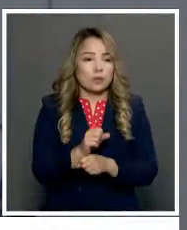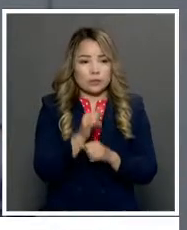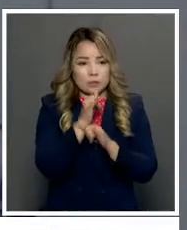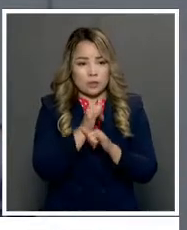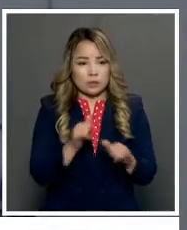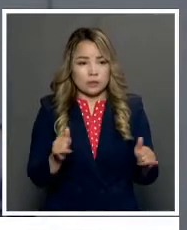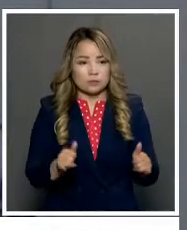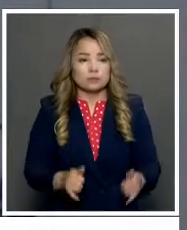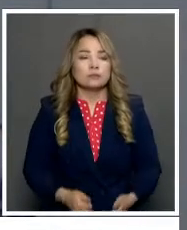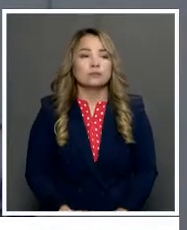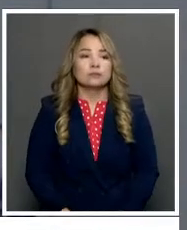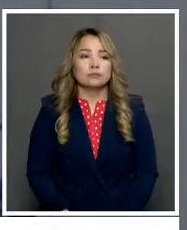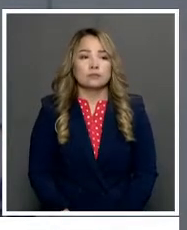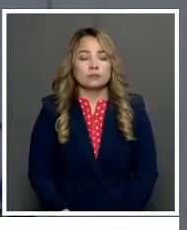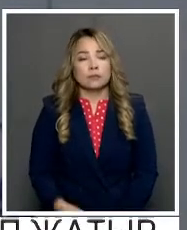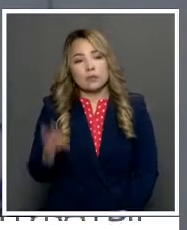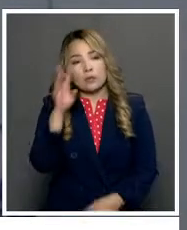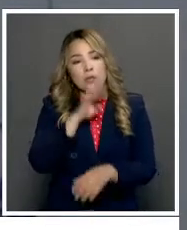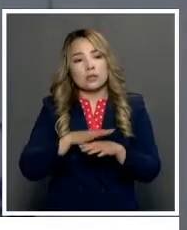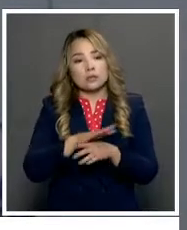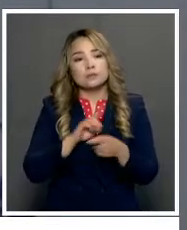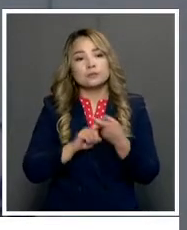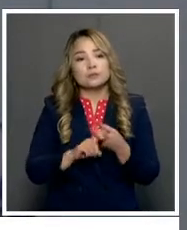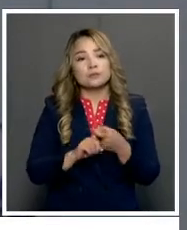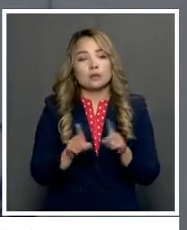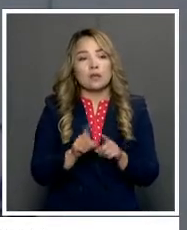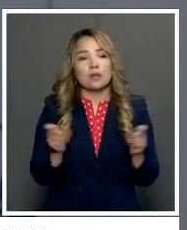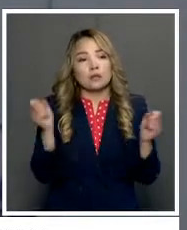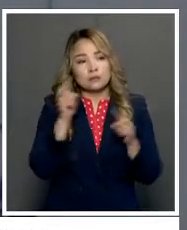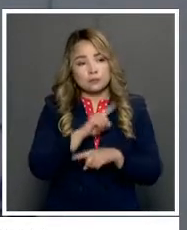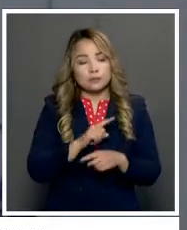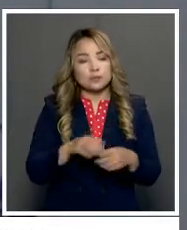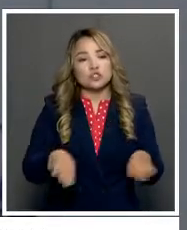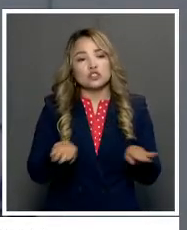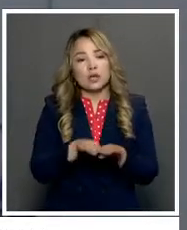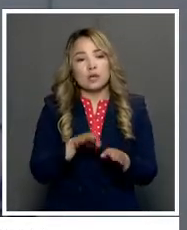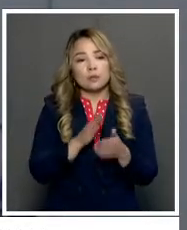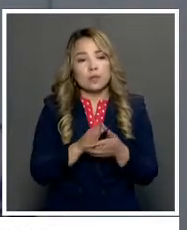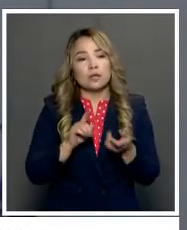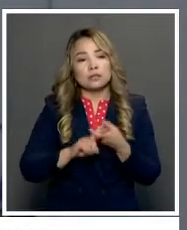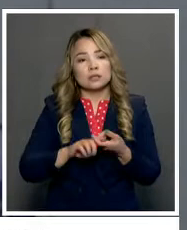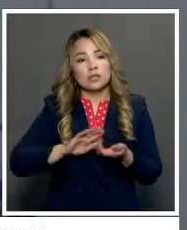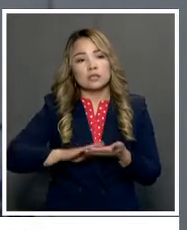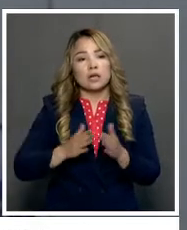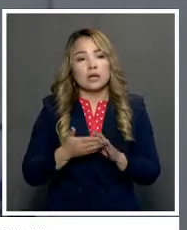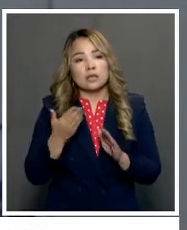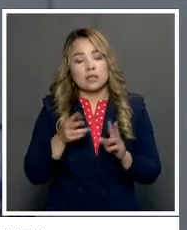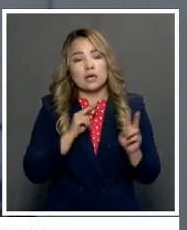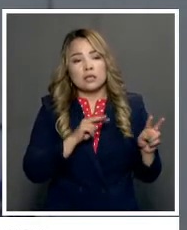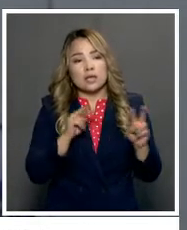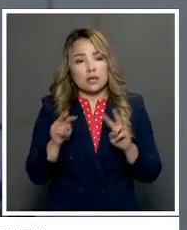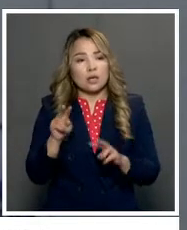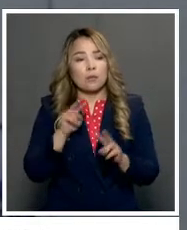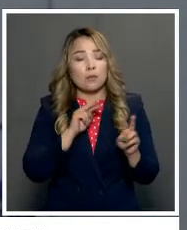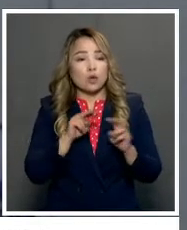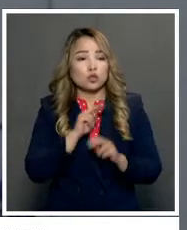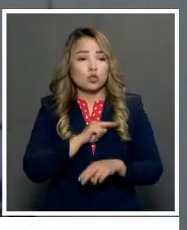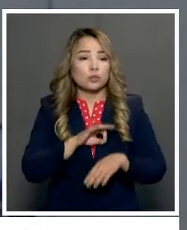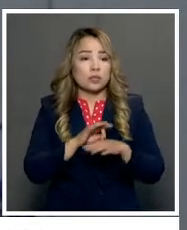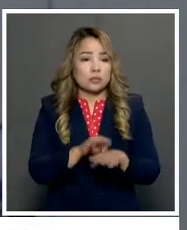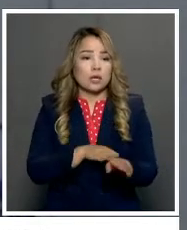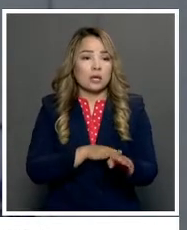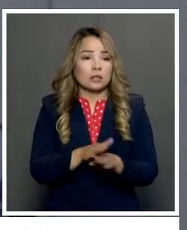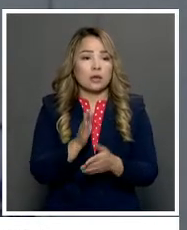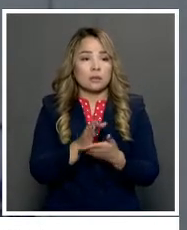тоқтатылды. Елдің вирус анықталған аймақтары жабылып жатыр. Қажетті эпидемиологиялық тексерулер, бақылау жұмыстары ретімен